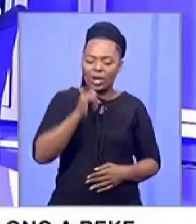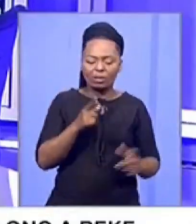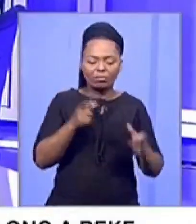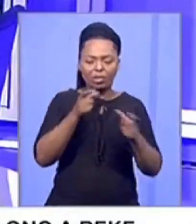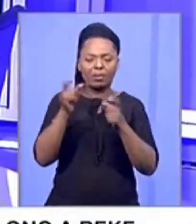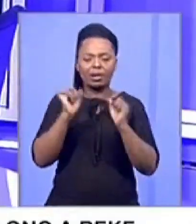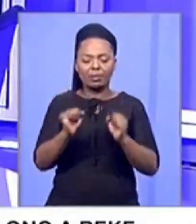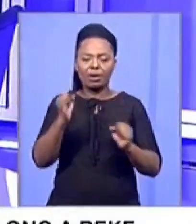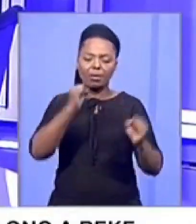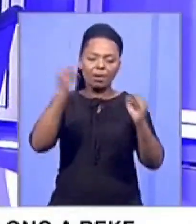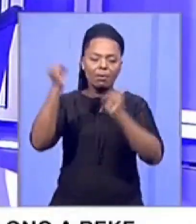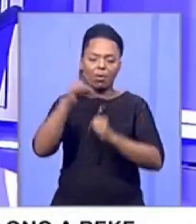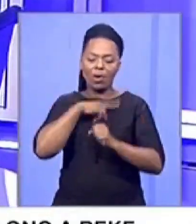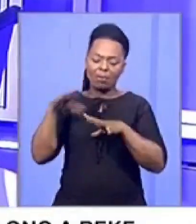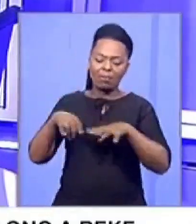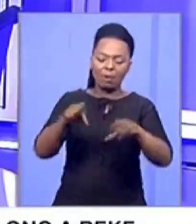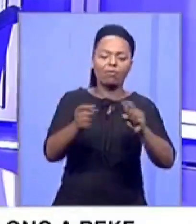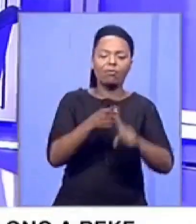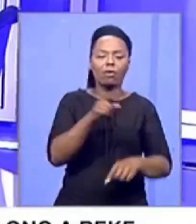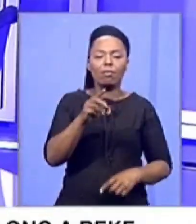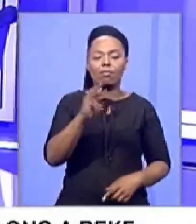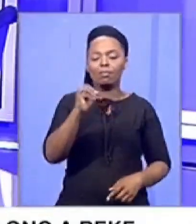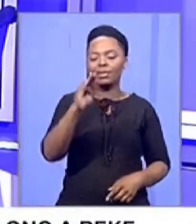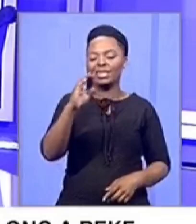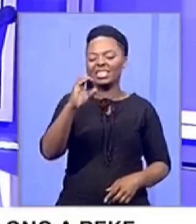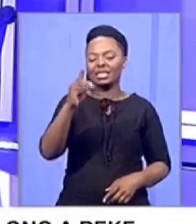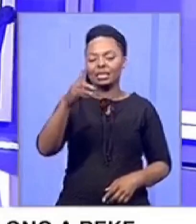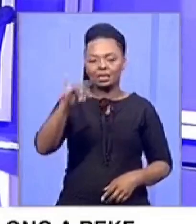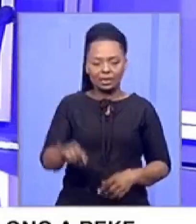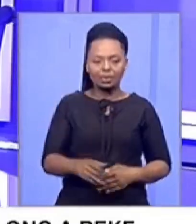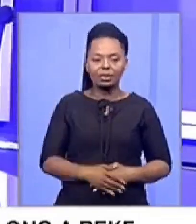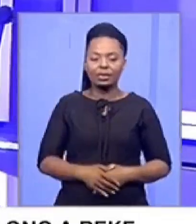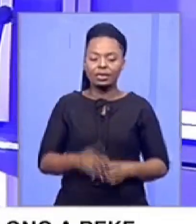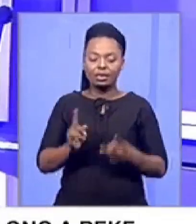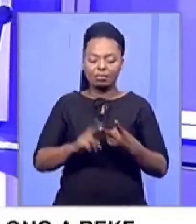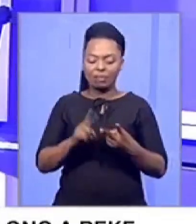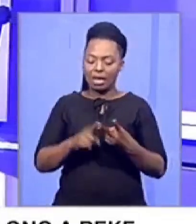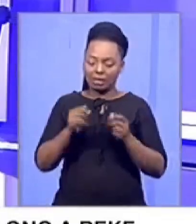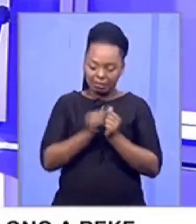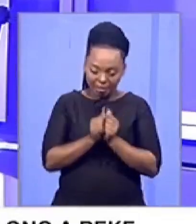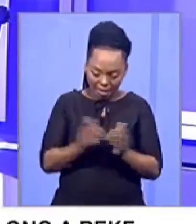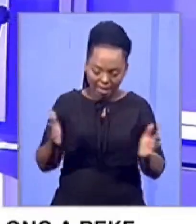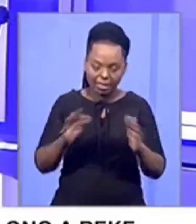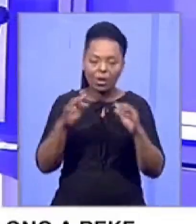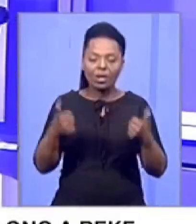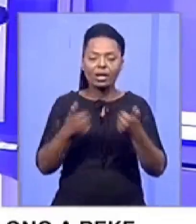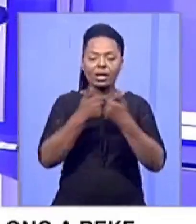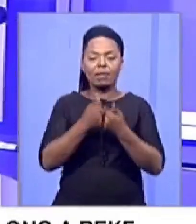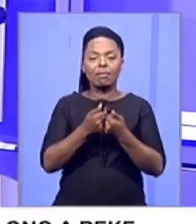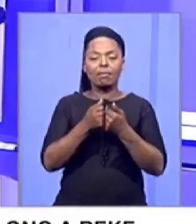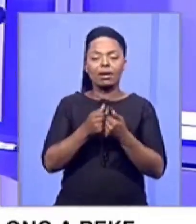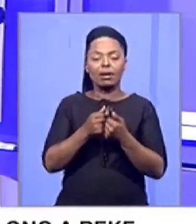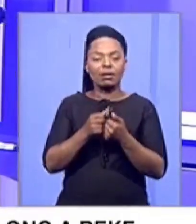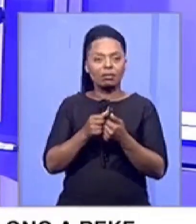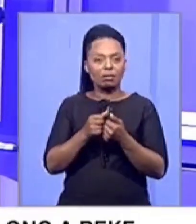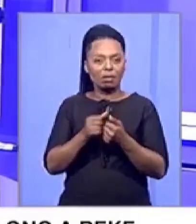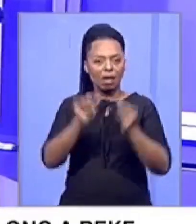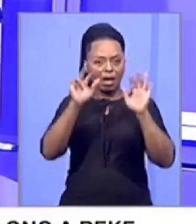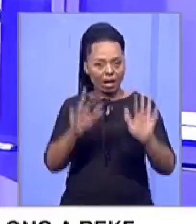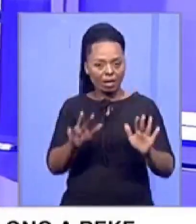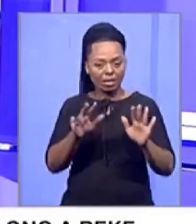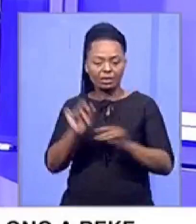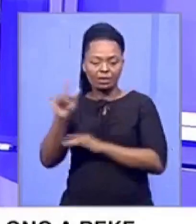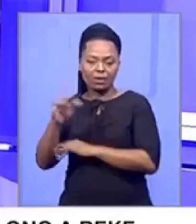anka marapo le mokwetlisi go manqoba mnqiti e sale hapa dipapadi tse ha jalo ka re boletse go bapetse tse robedi tse supileng o di